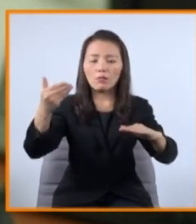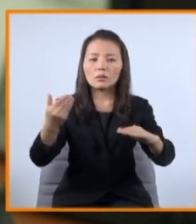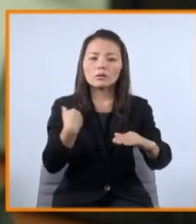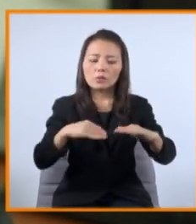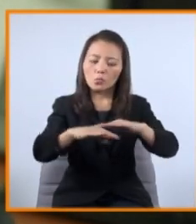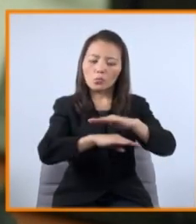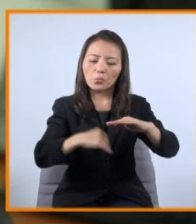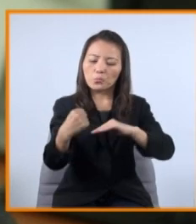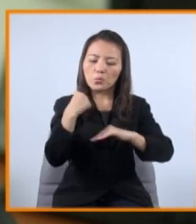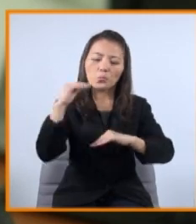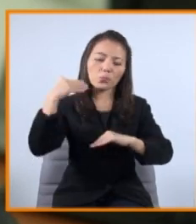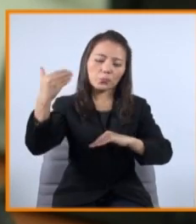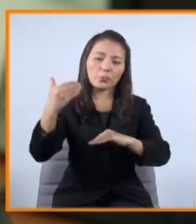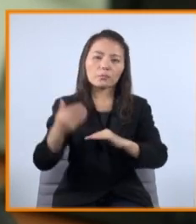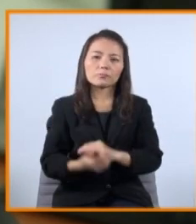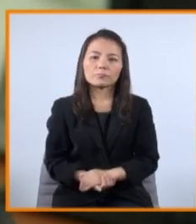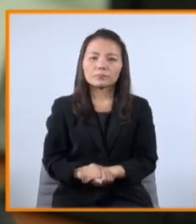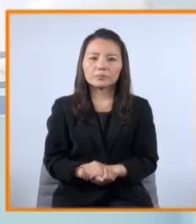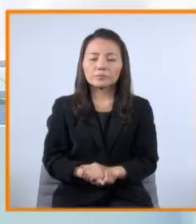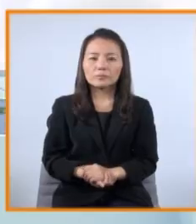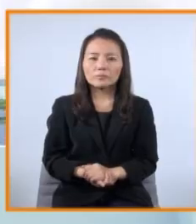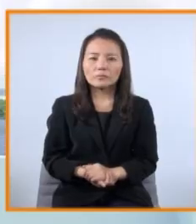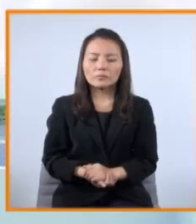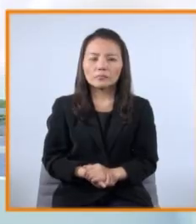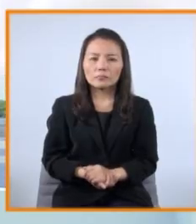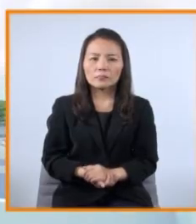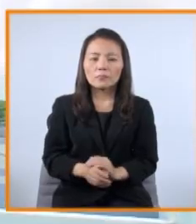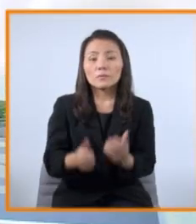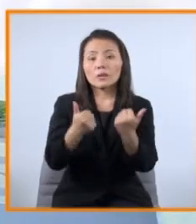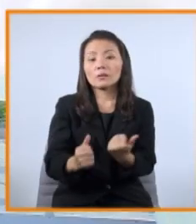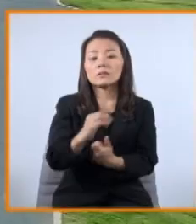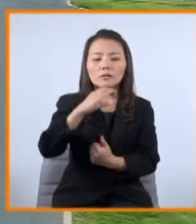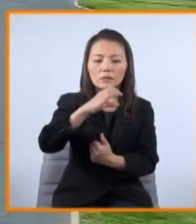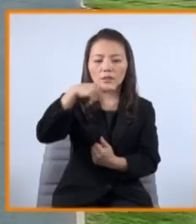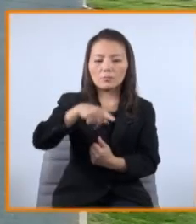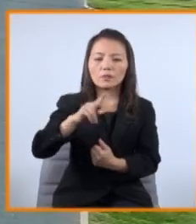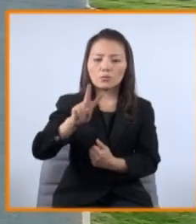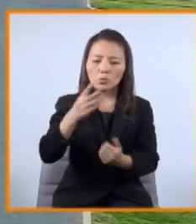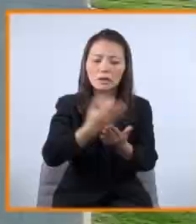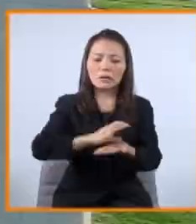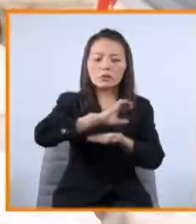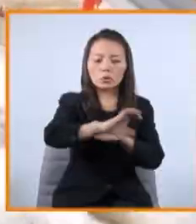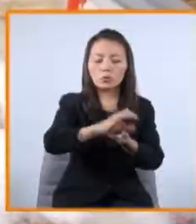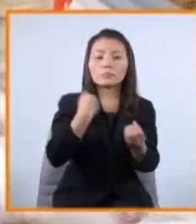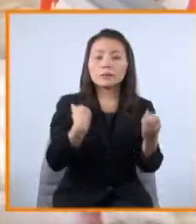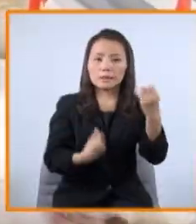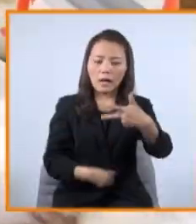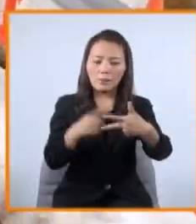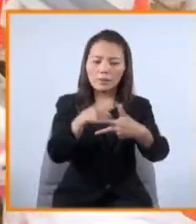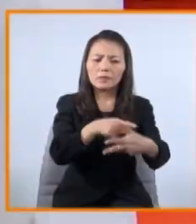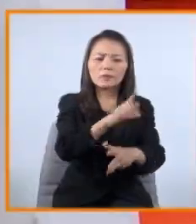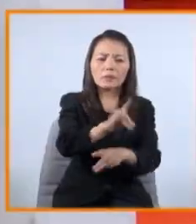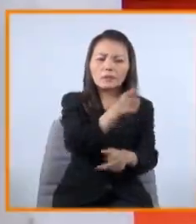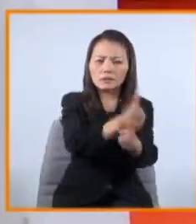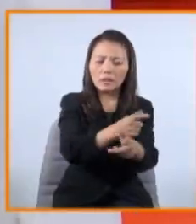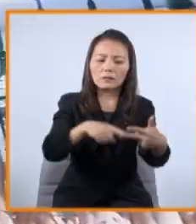เชื่อมั่นในผู้บริโภคในสินค้าของเราปัจจุบัน cpvลงทุนทั้ง 3ธุรกิจหลักได้แก่อาหารสัตว์การ